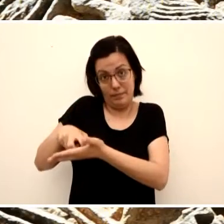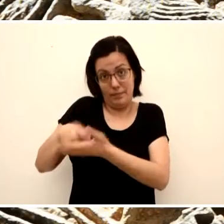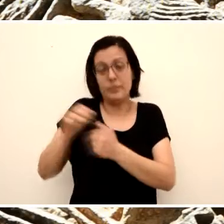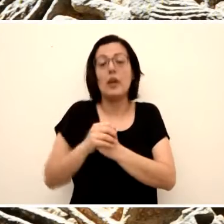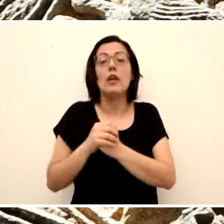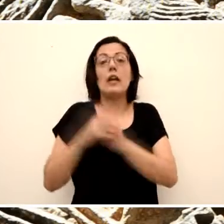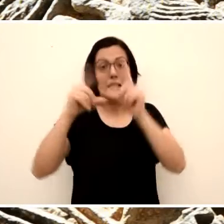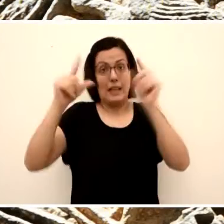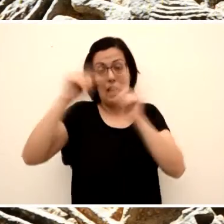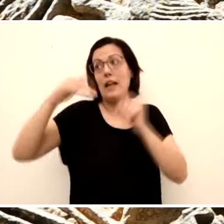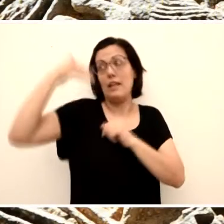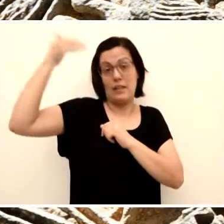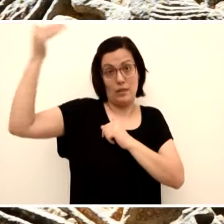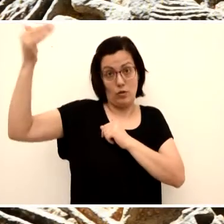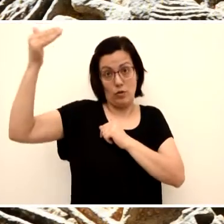la leggenda di San Giorgio e il drago.